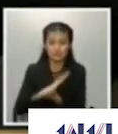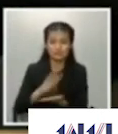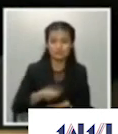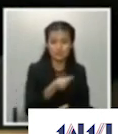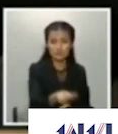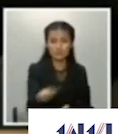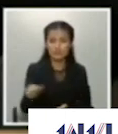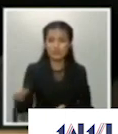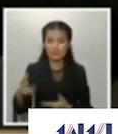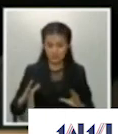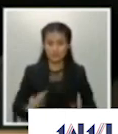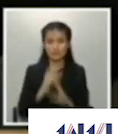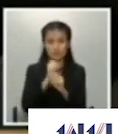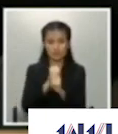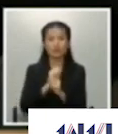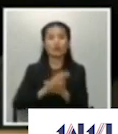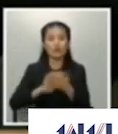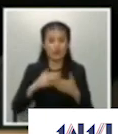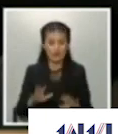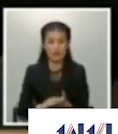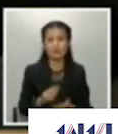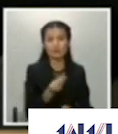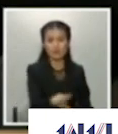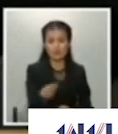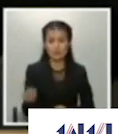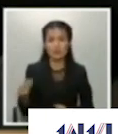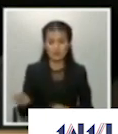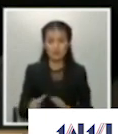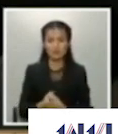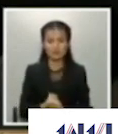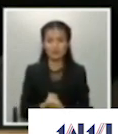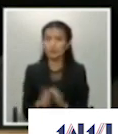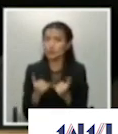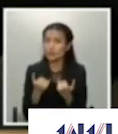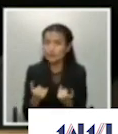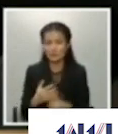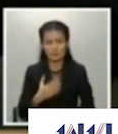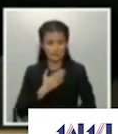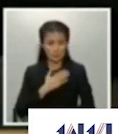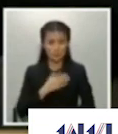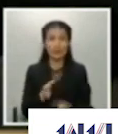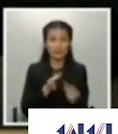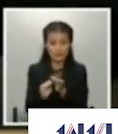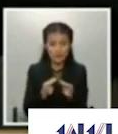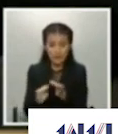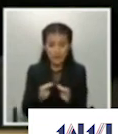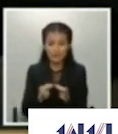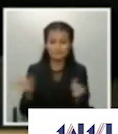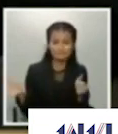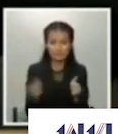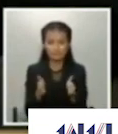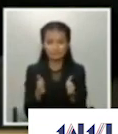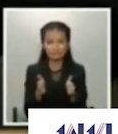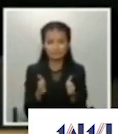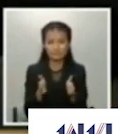ทั้งหลายท่านสมาชิกผู้ทรงเกียรติไปหมดแล้วนั้นจะขออธิบายย่อๆสั้นๆเ